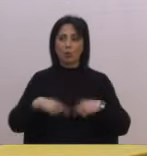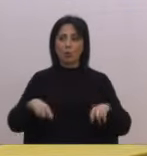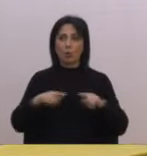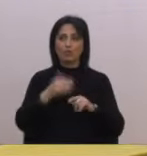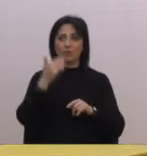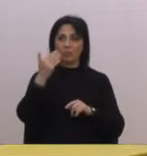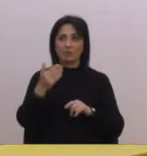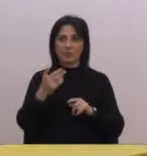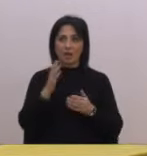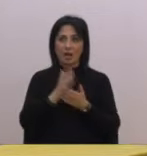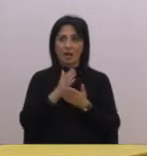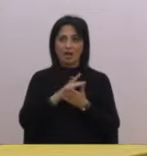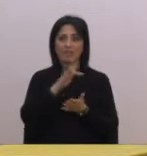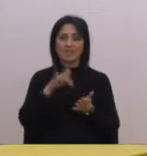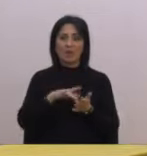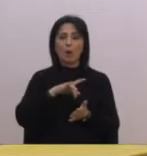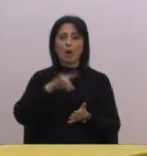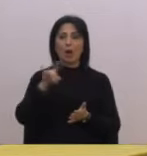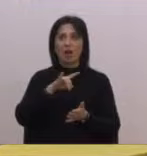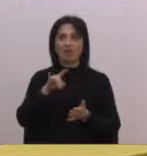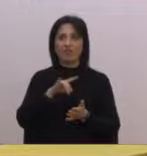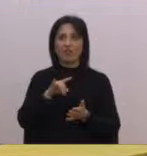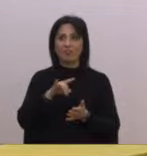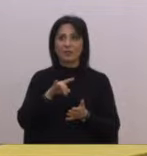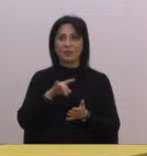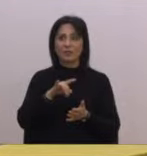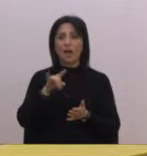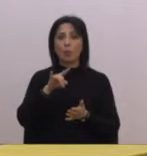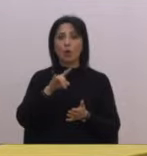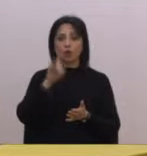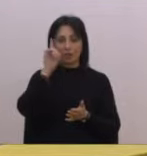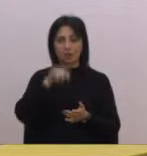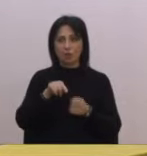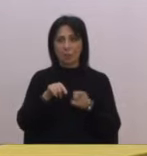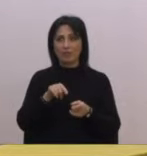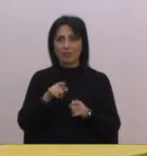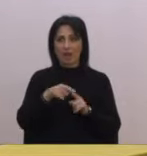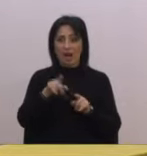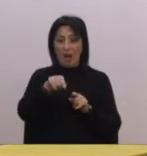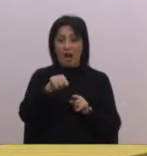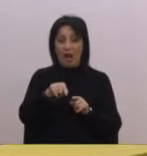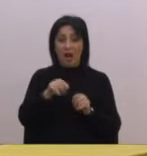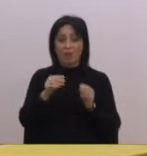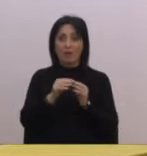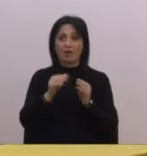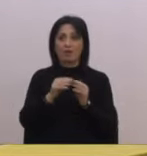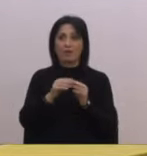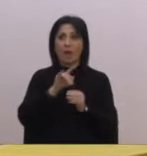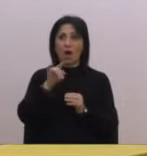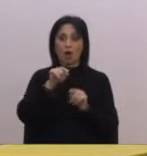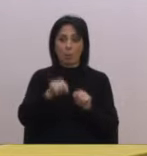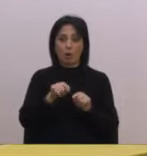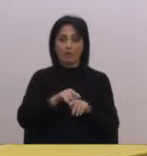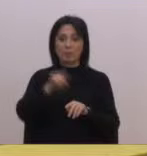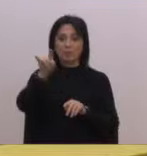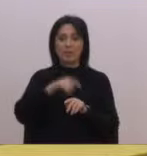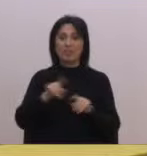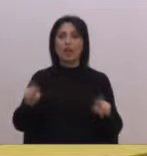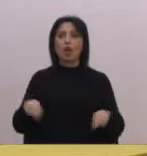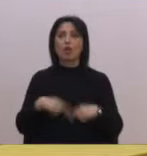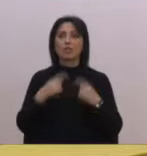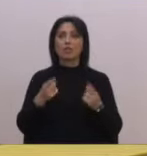მიერ ეს არის სამოქალაქო ავიაცია, სამოქალაქო აეროპორტი ცნობილი და ამ აეროპორტიდან ფრენები